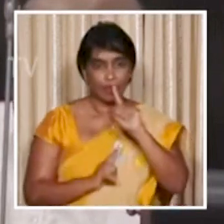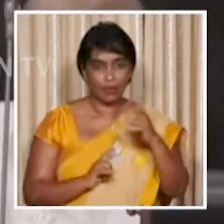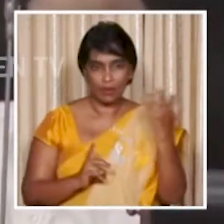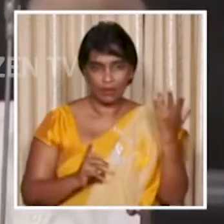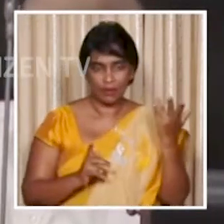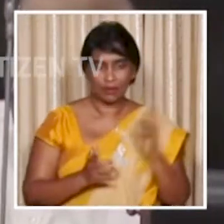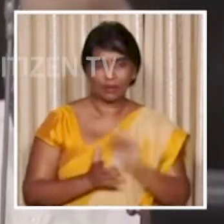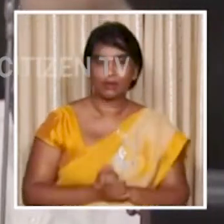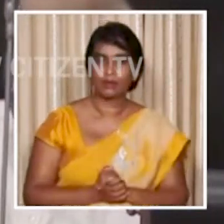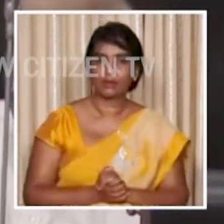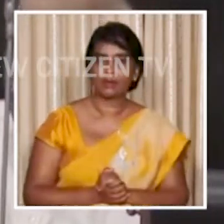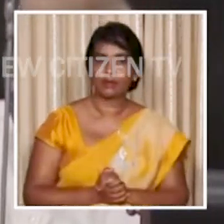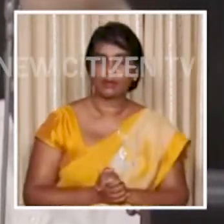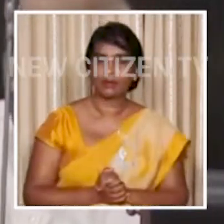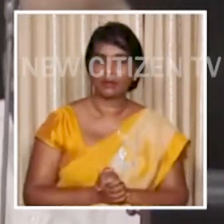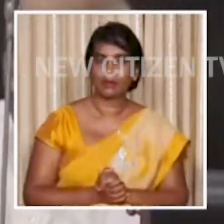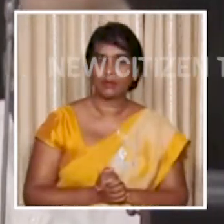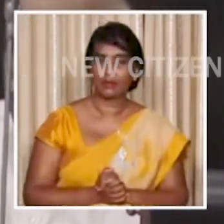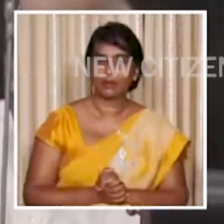ගරු ජනපතිතුමා. කිව්වේ නැද්ද?